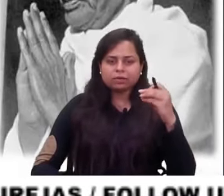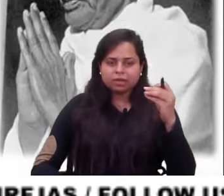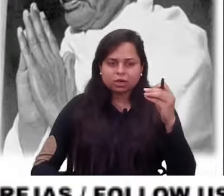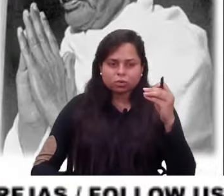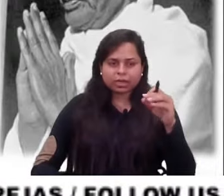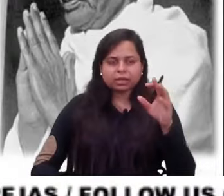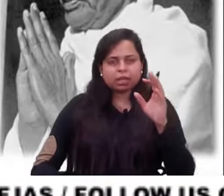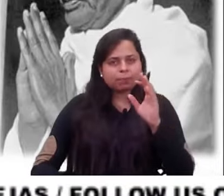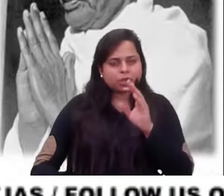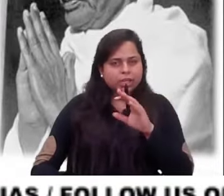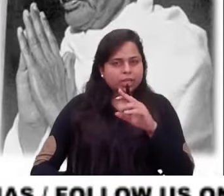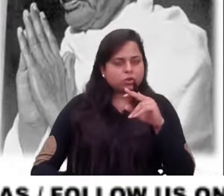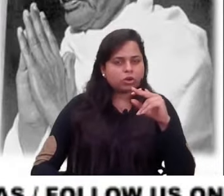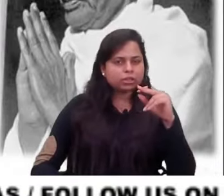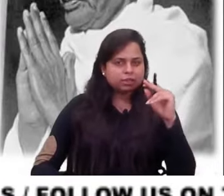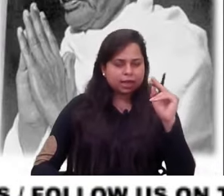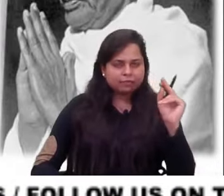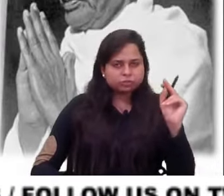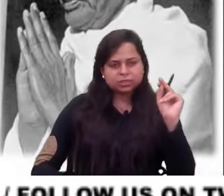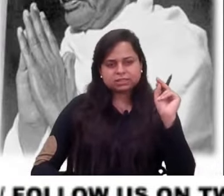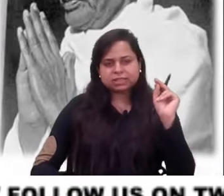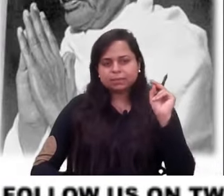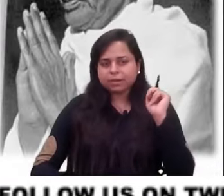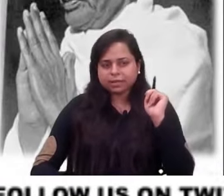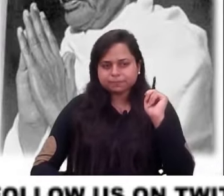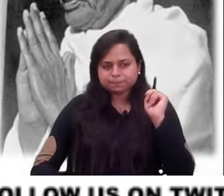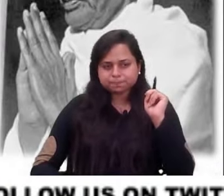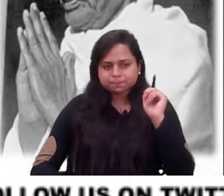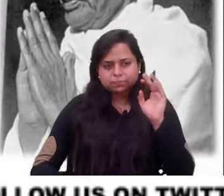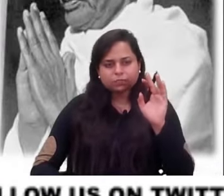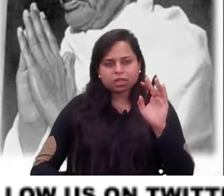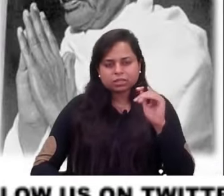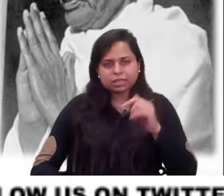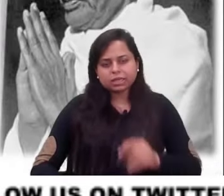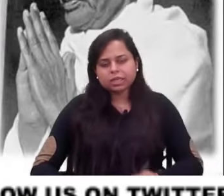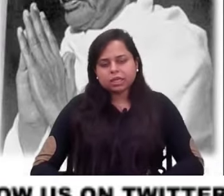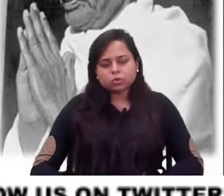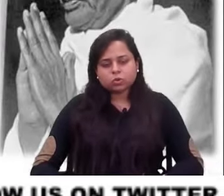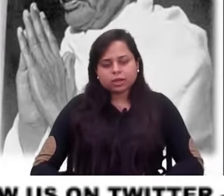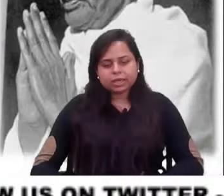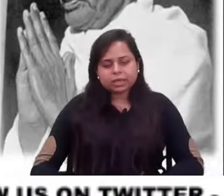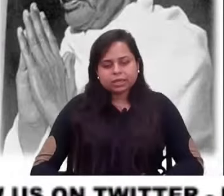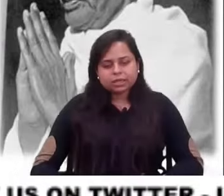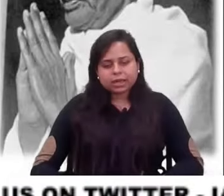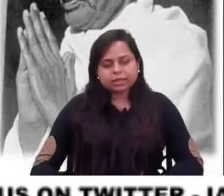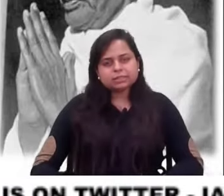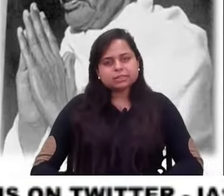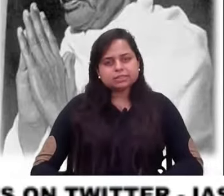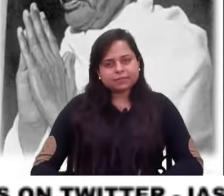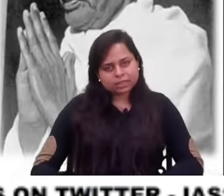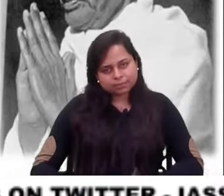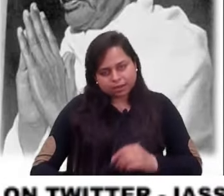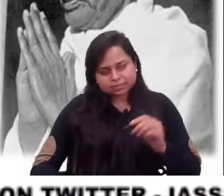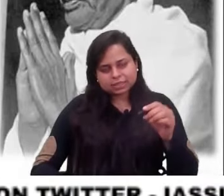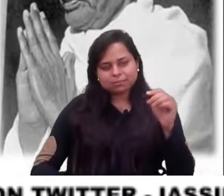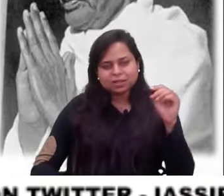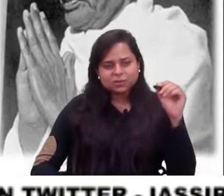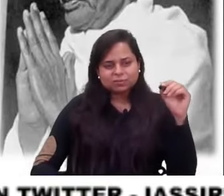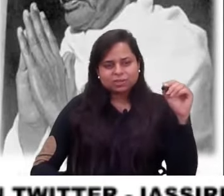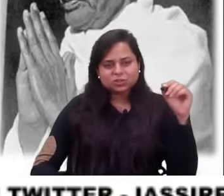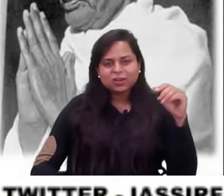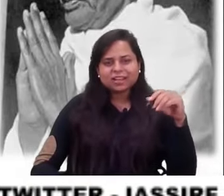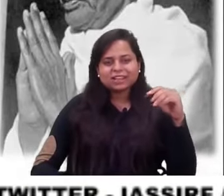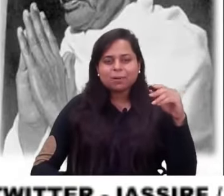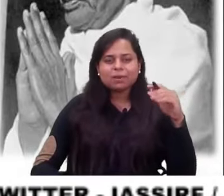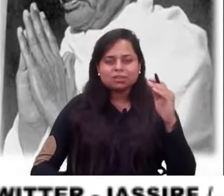लोग यह लैंग्वेज हैं अच्छा ठीक है तो हुआ क्या 1967 के बाद सी